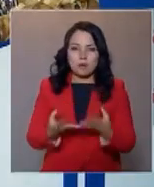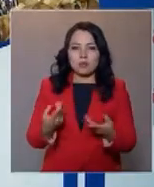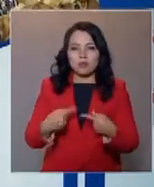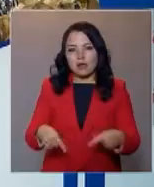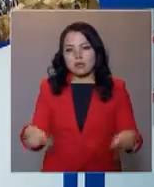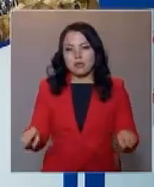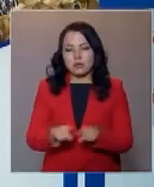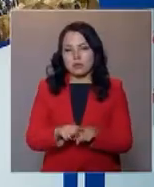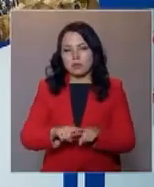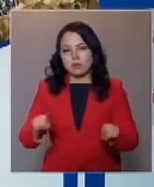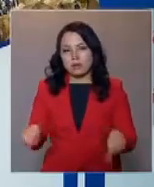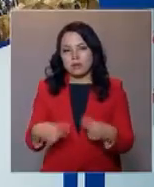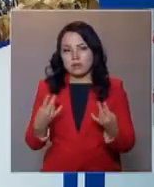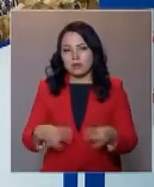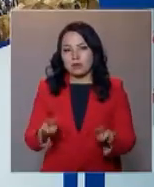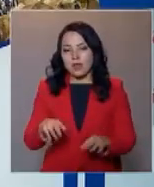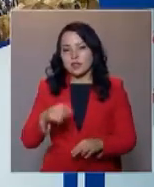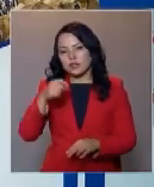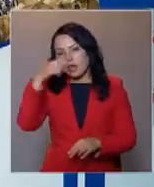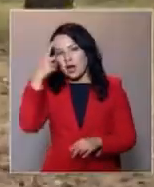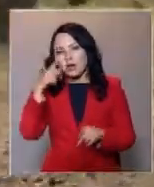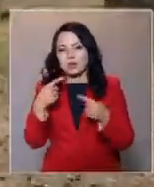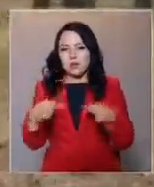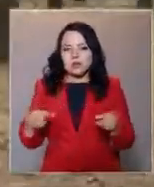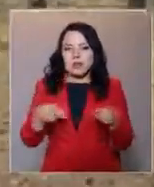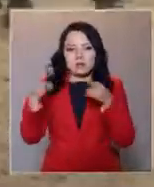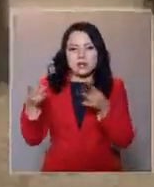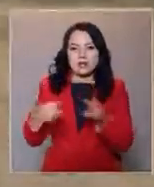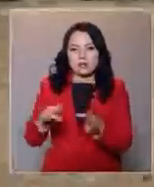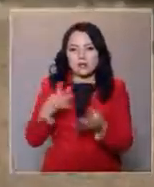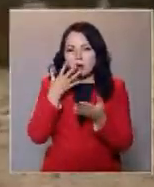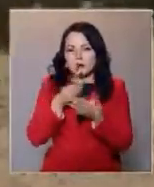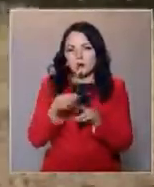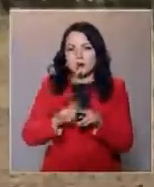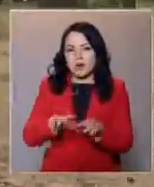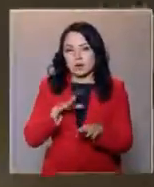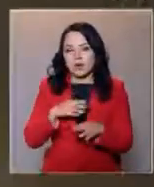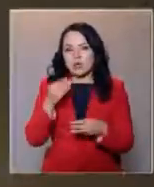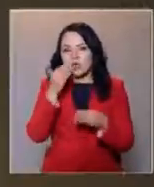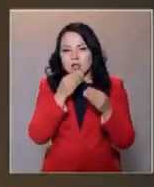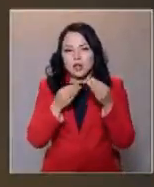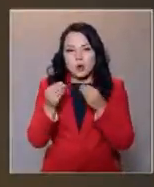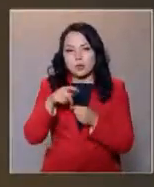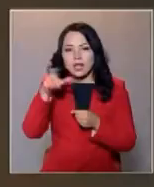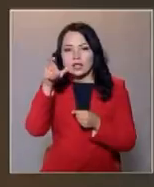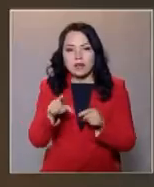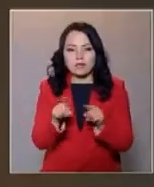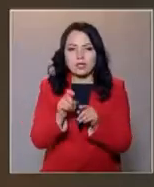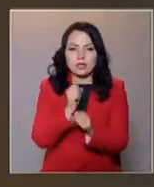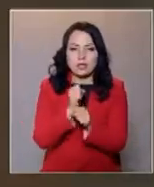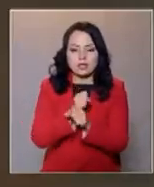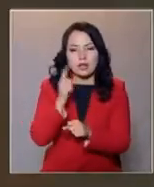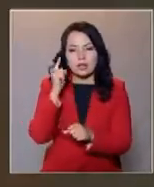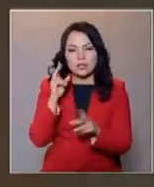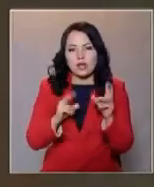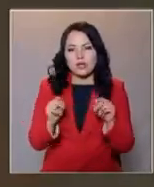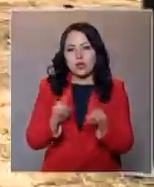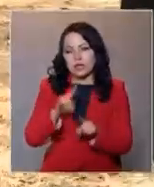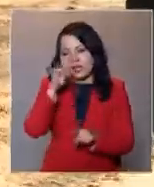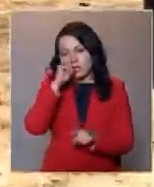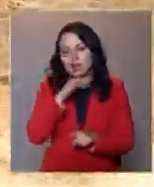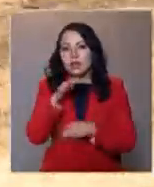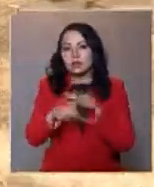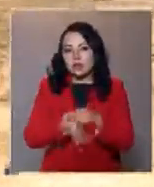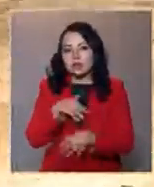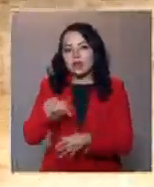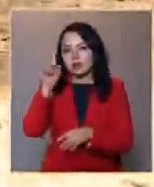Баден-Бадена, после Чехии и Венгрии. Мария – искусствовед. Она считает, хорошо, что теперь казахстанцы стали